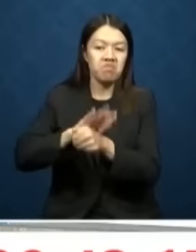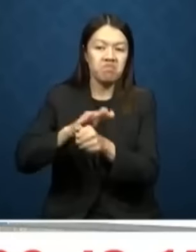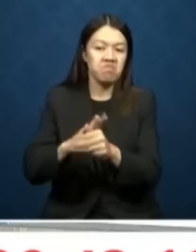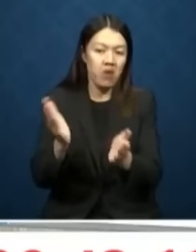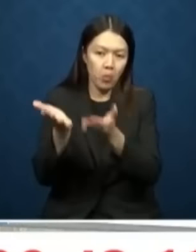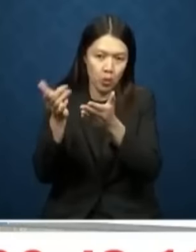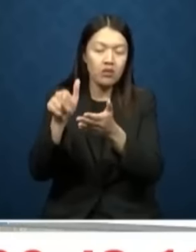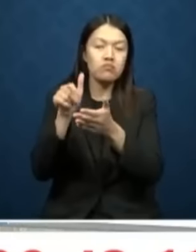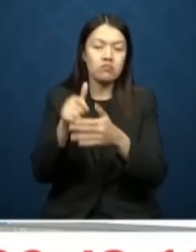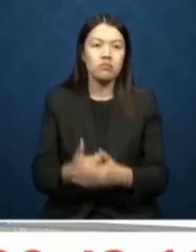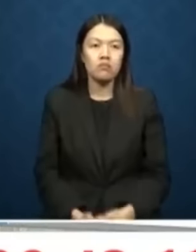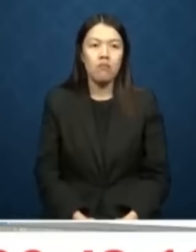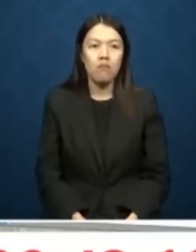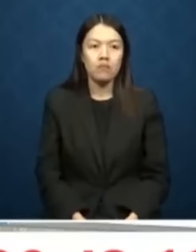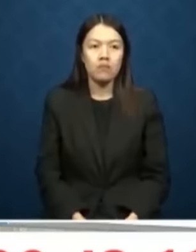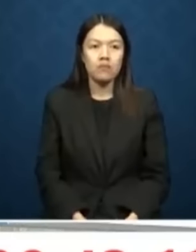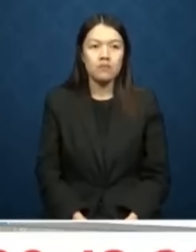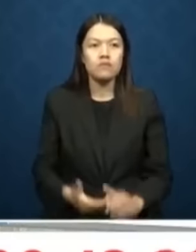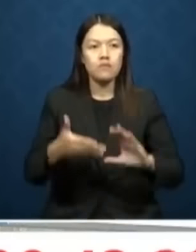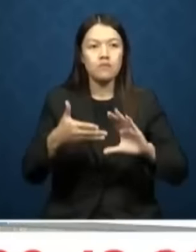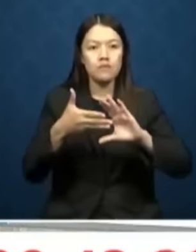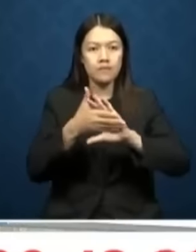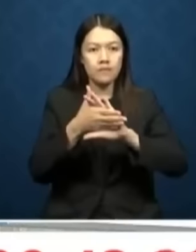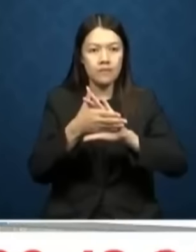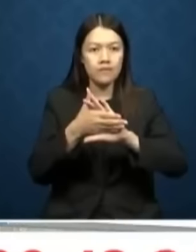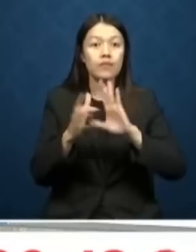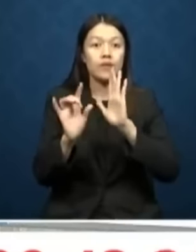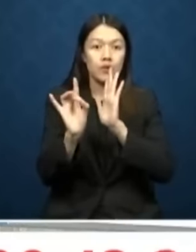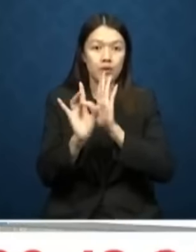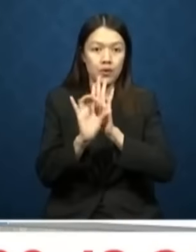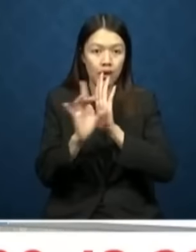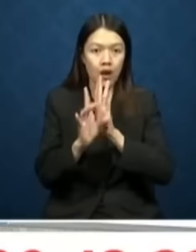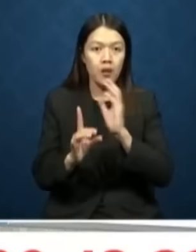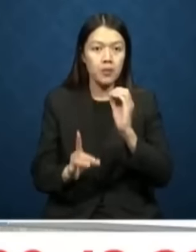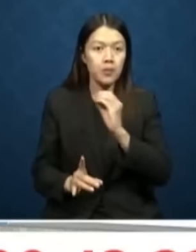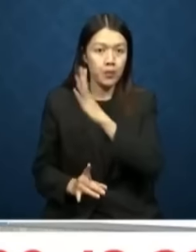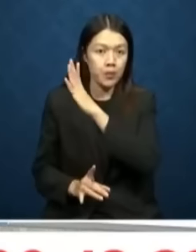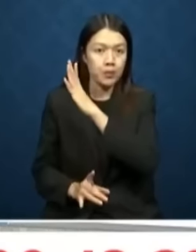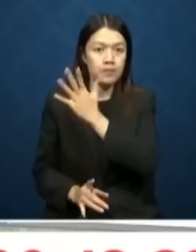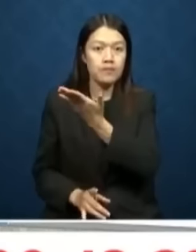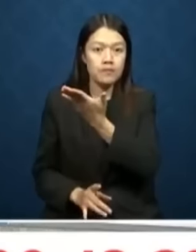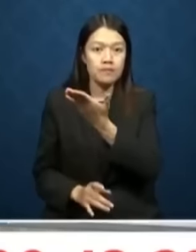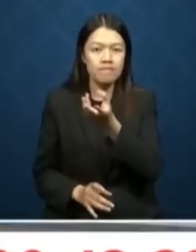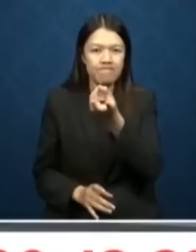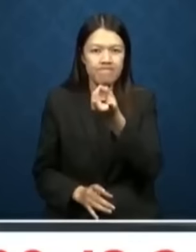ครับขออนุญาตสไลด์สุดท้ายที่ผมขึ้นนิดเดียวครับ